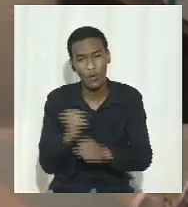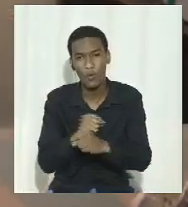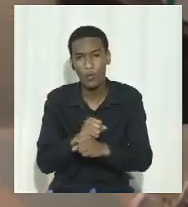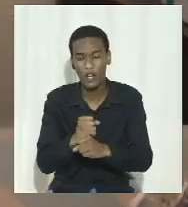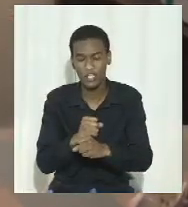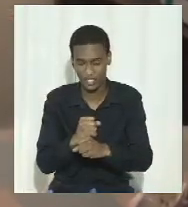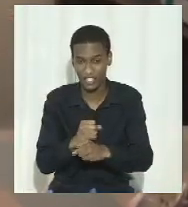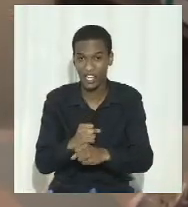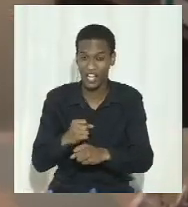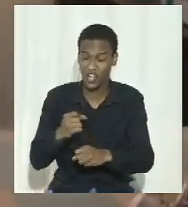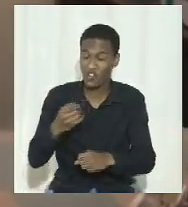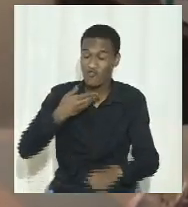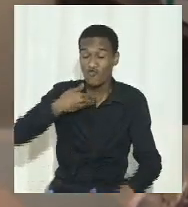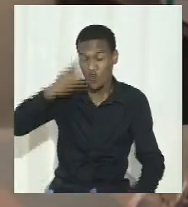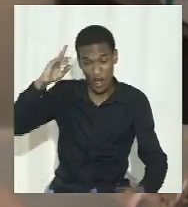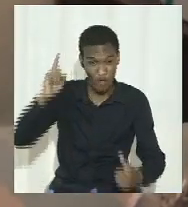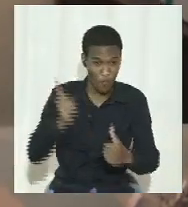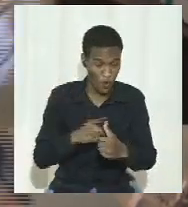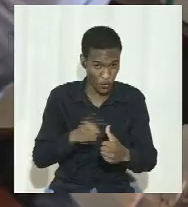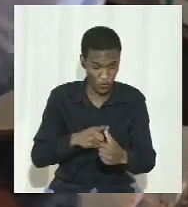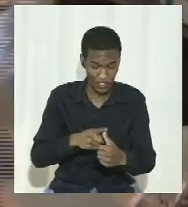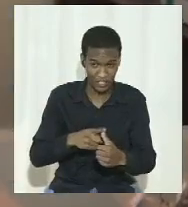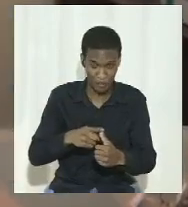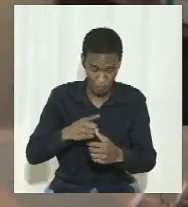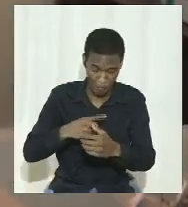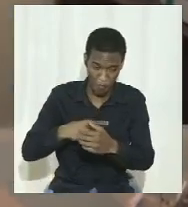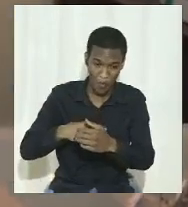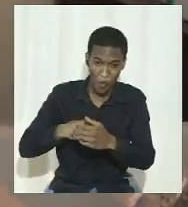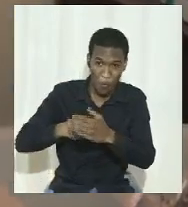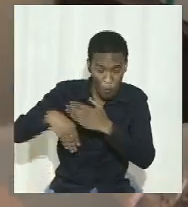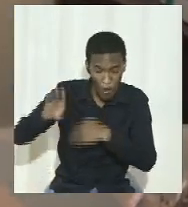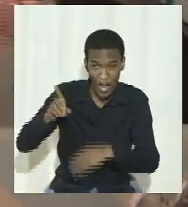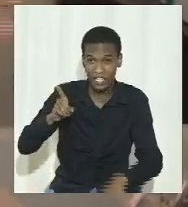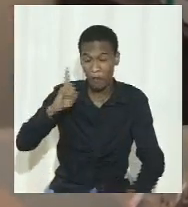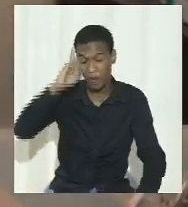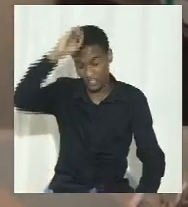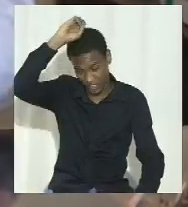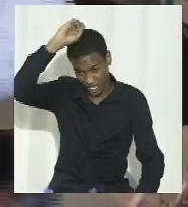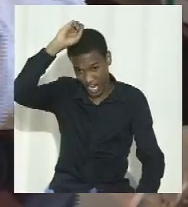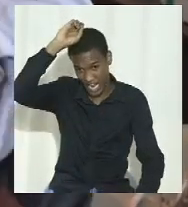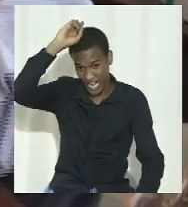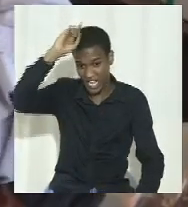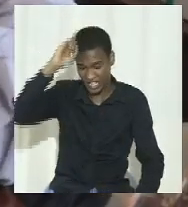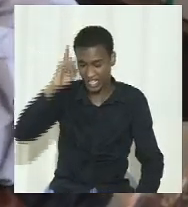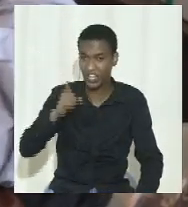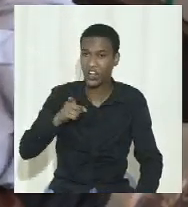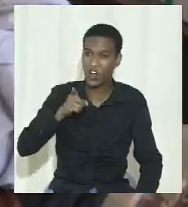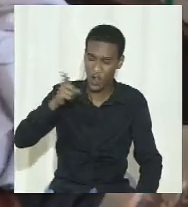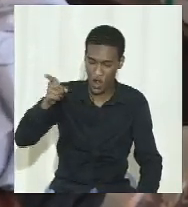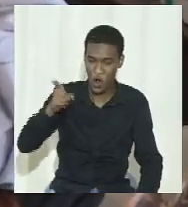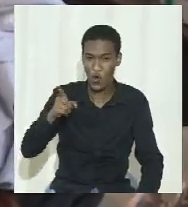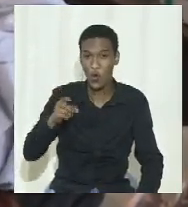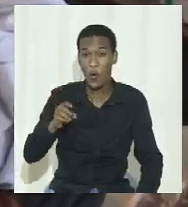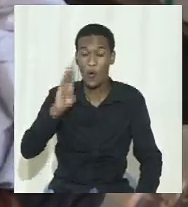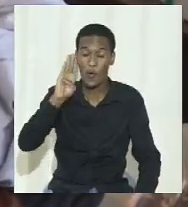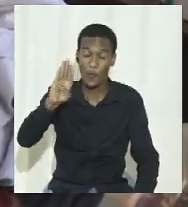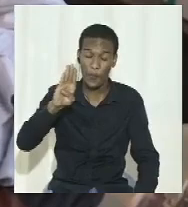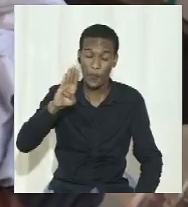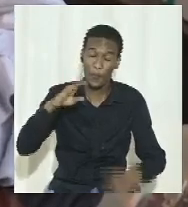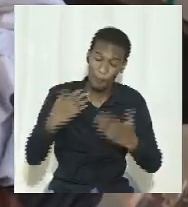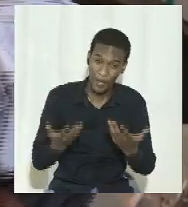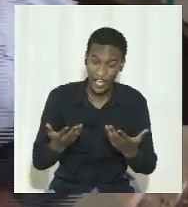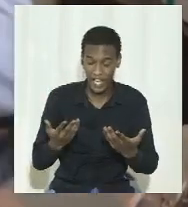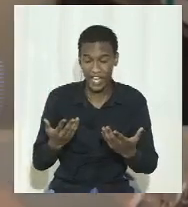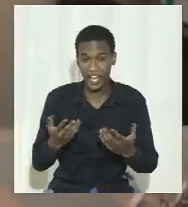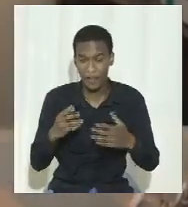teo Betsiboka ilay olona ka andeha ho any any Boeny a dia malalaka ny fakanesany makany andeha amitan'ilay asa taony.